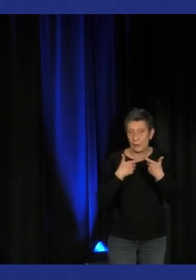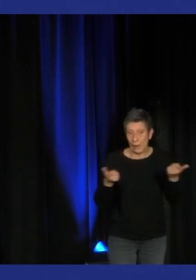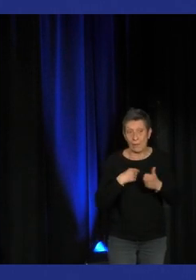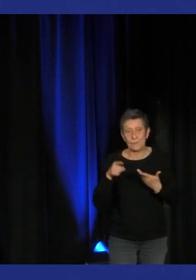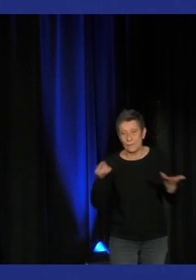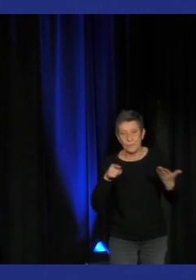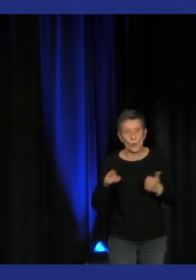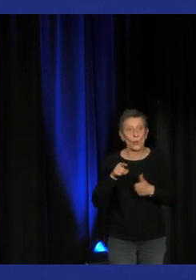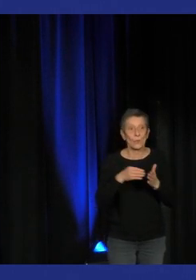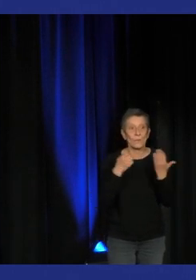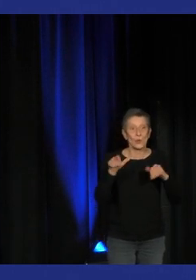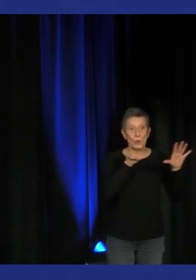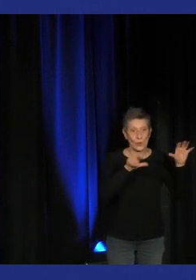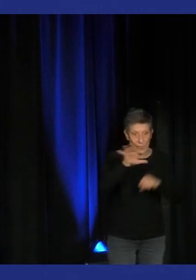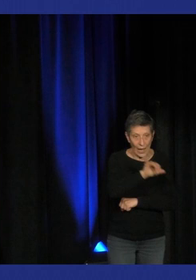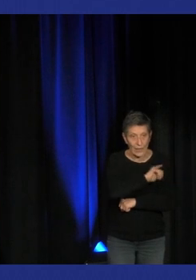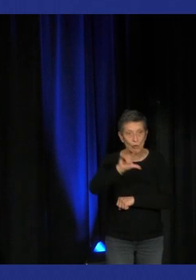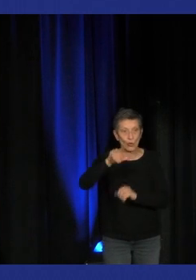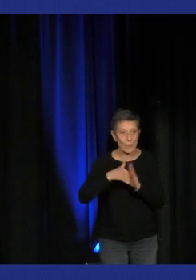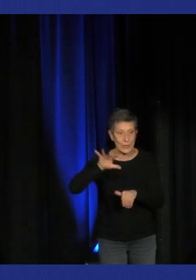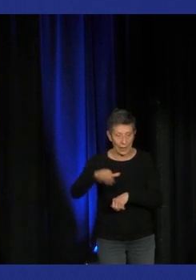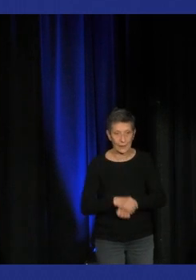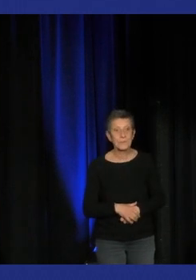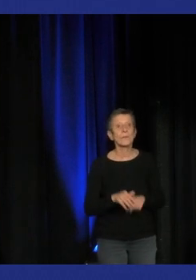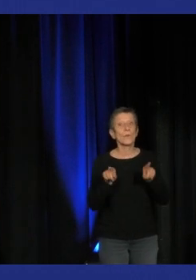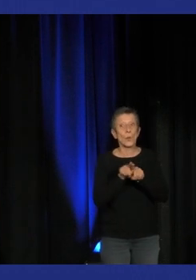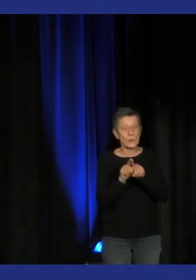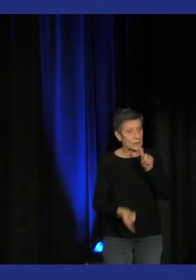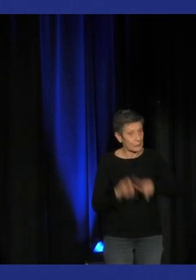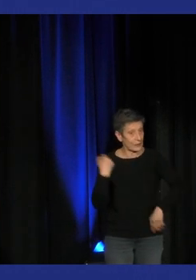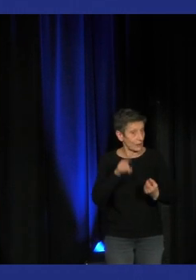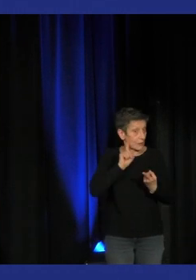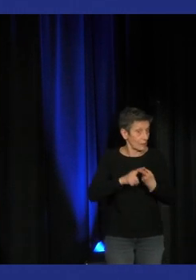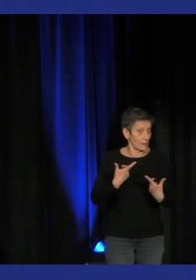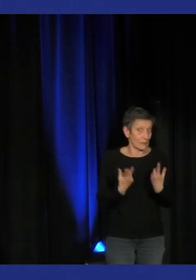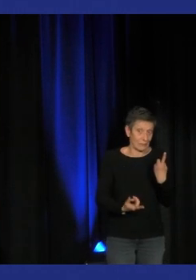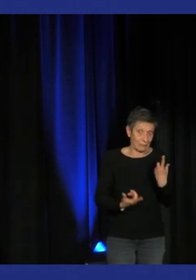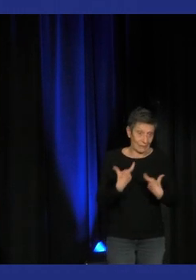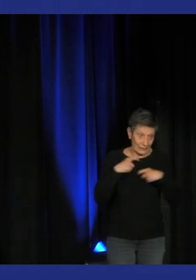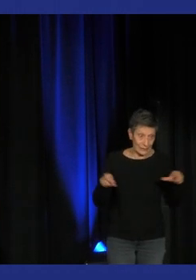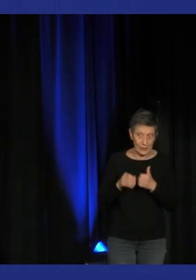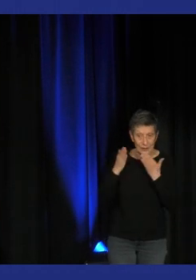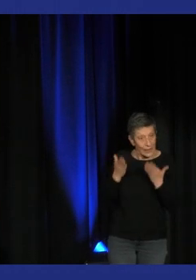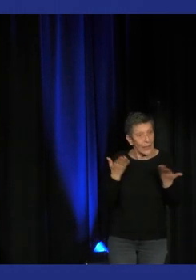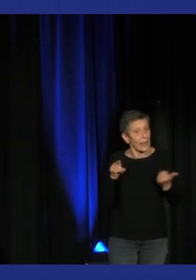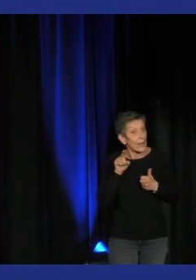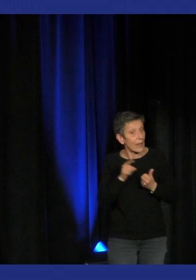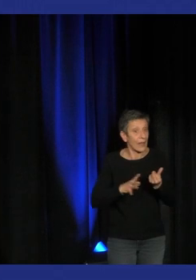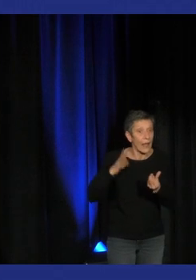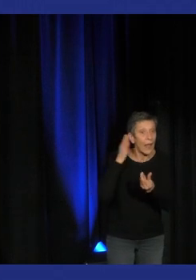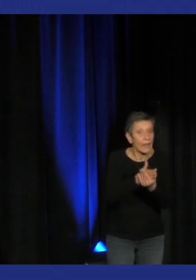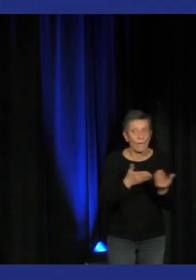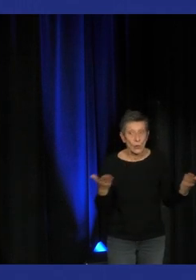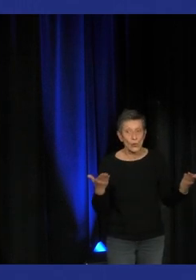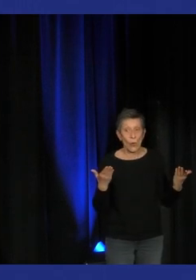2005 ». Et puis enfin, je peux compléter en disant effectivement que vous êtes une spécialiste de ces questions d'accessibilité et vous faites des interventions